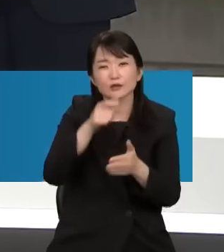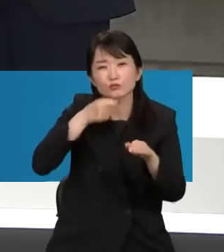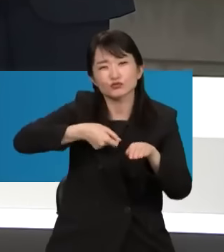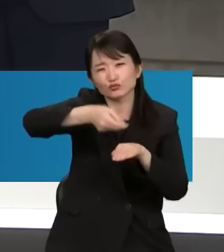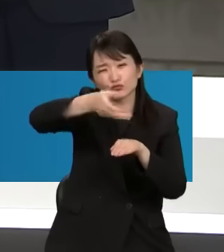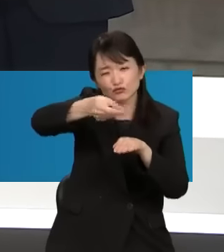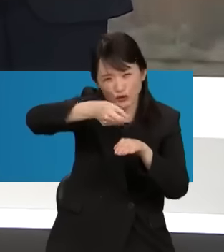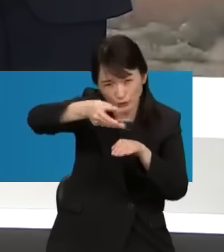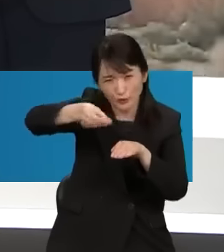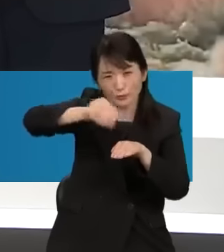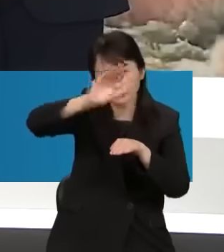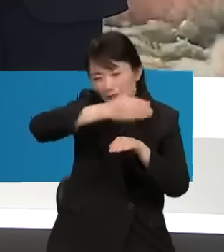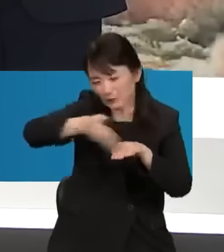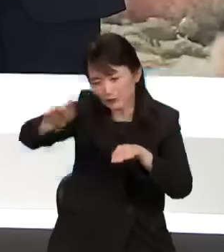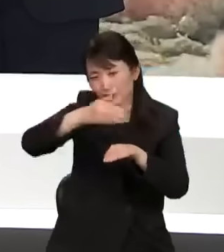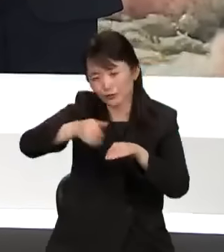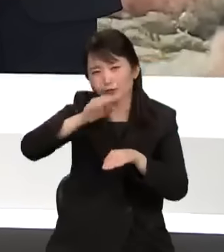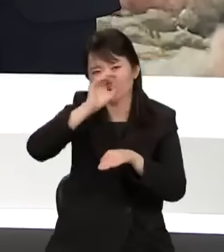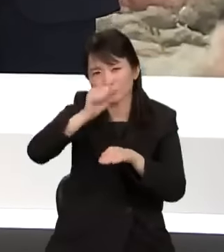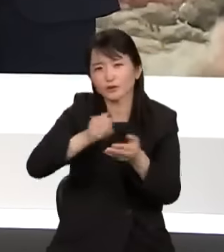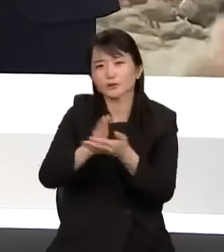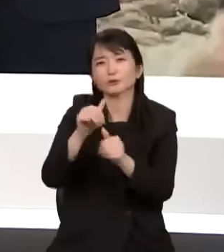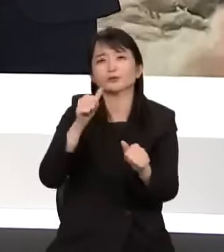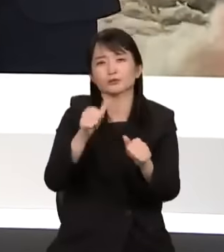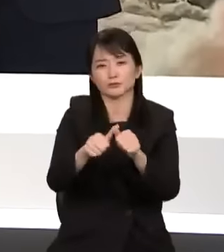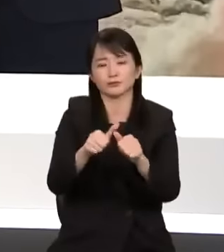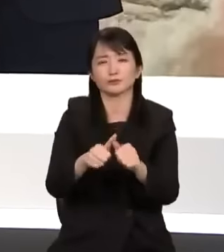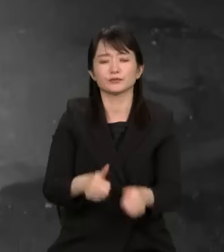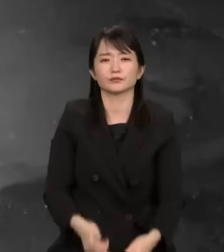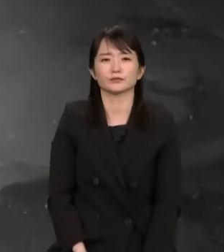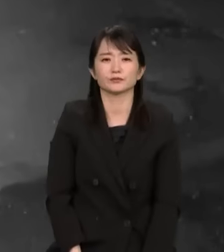게 전문가들 조언입니다. 이어서 심가은 기자입니다.